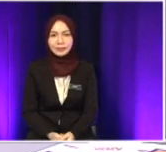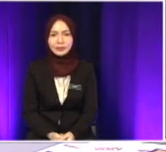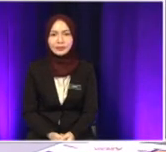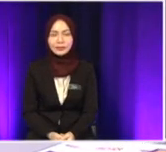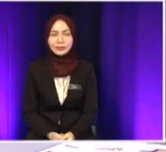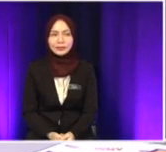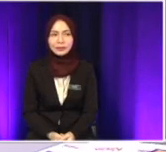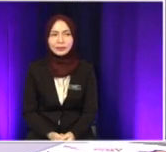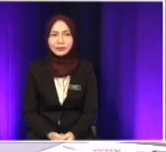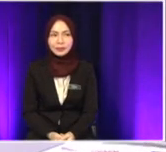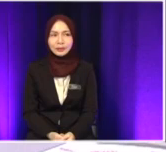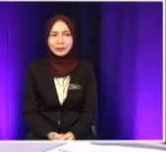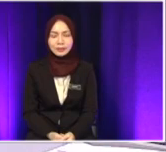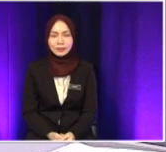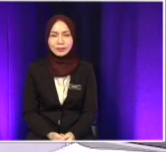menghiburkan